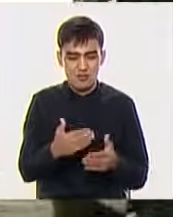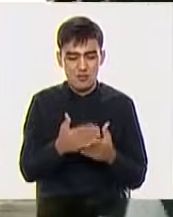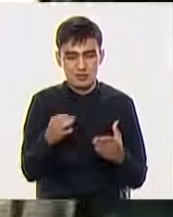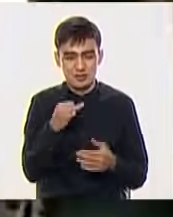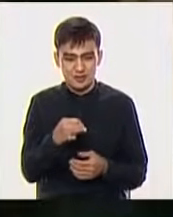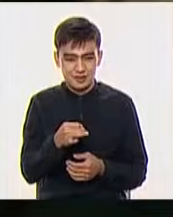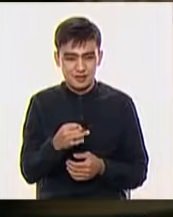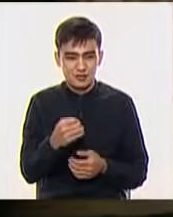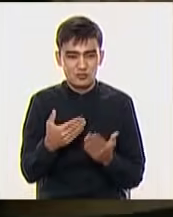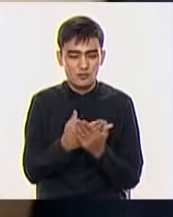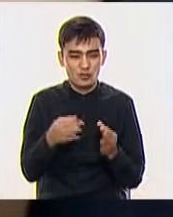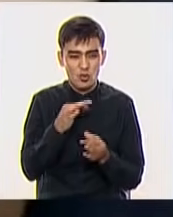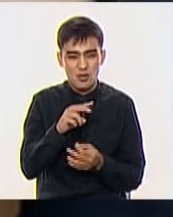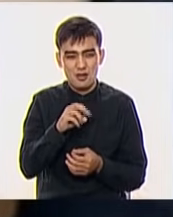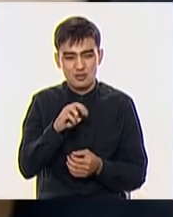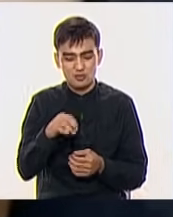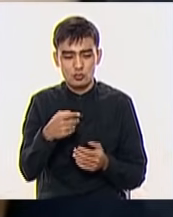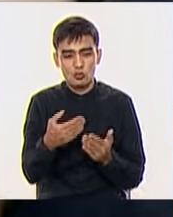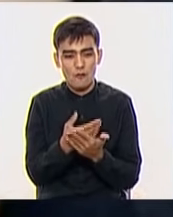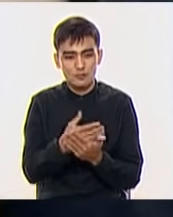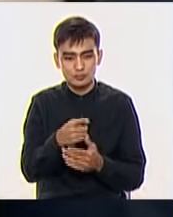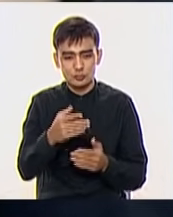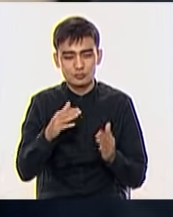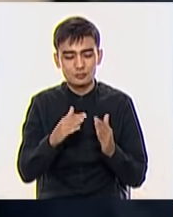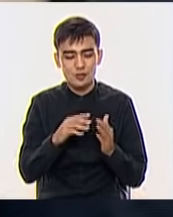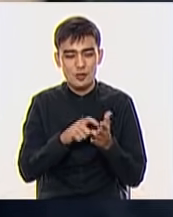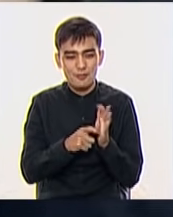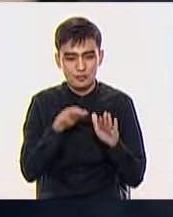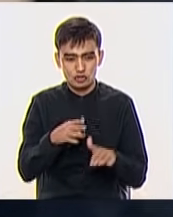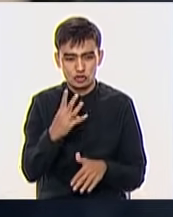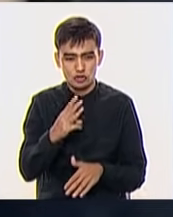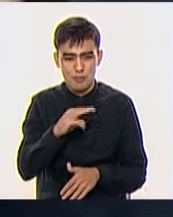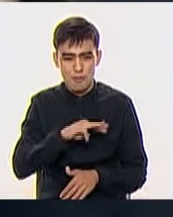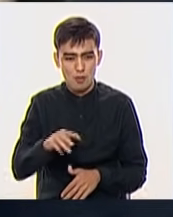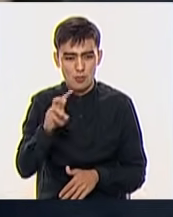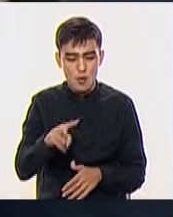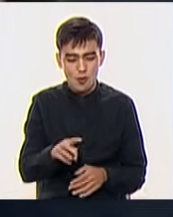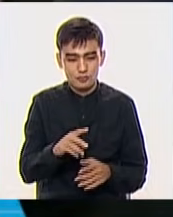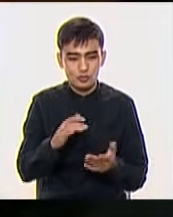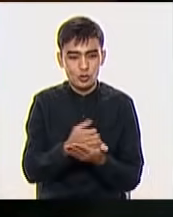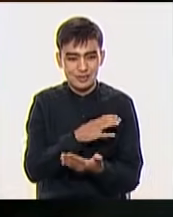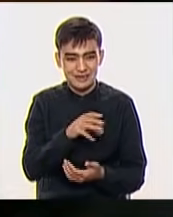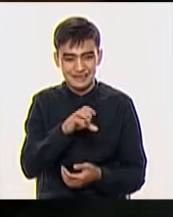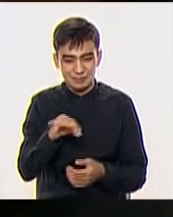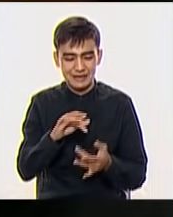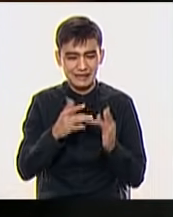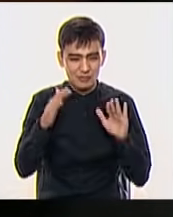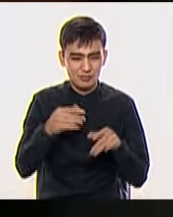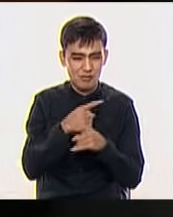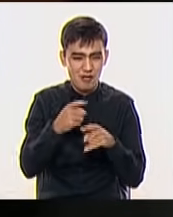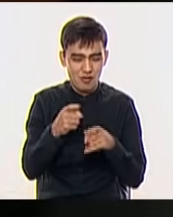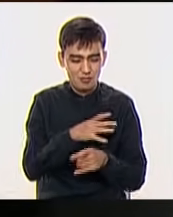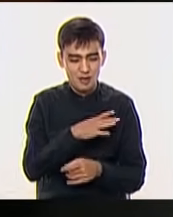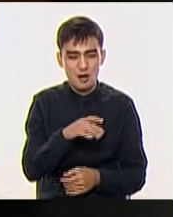сходит со страниц информационных лент. Новость о том, что у нее нашли более 4 миллионов долларов, растиражировали СМИ и социальные сети. Но